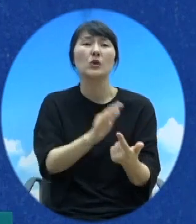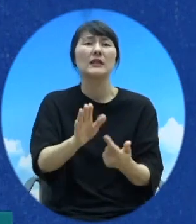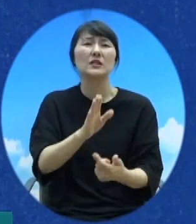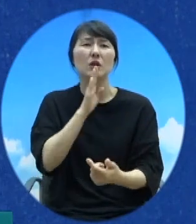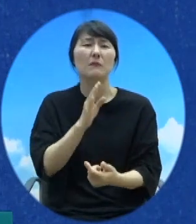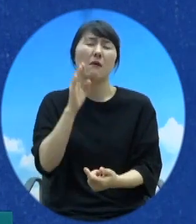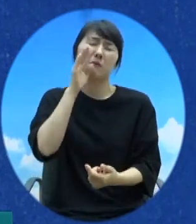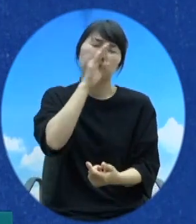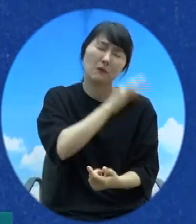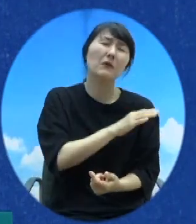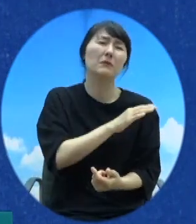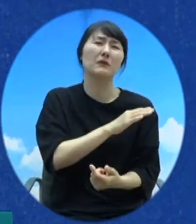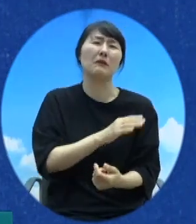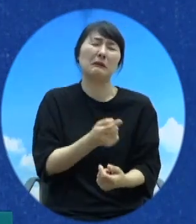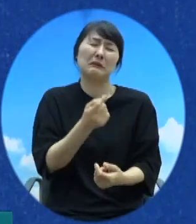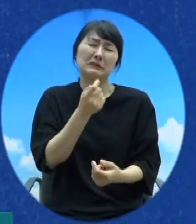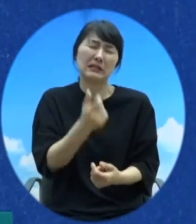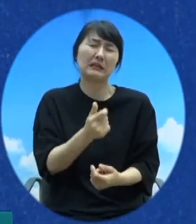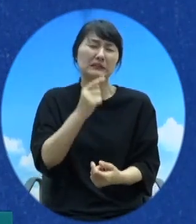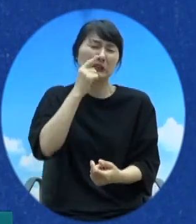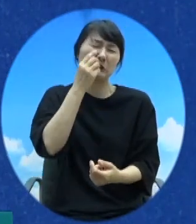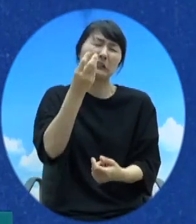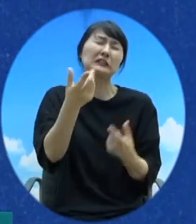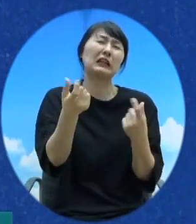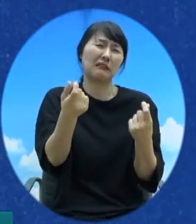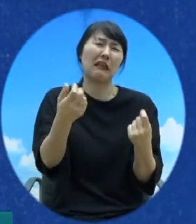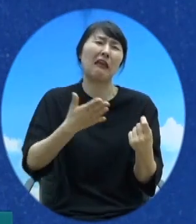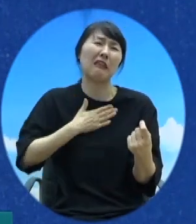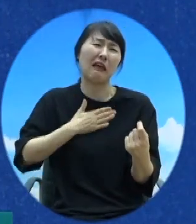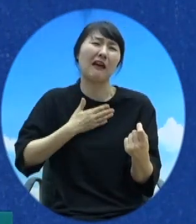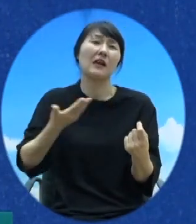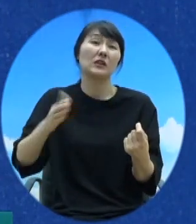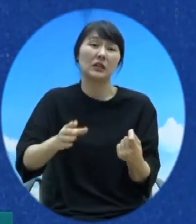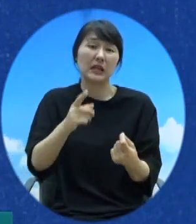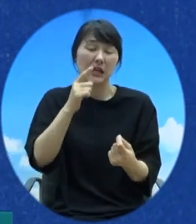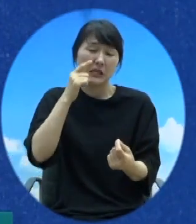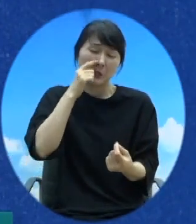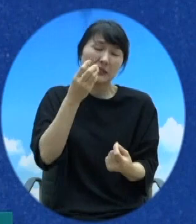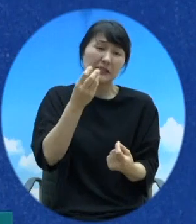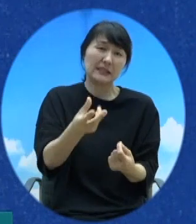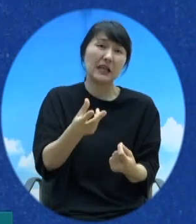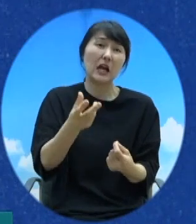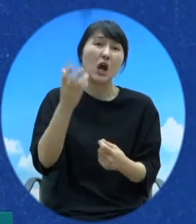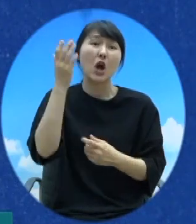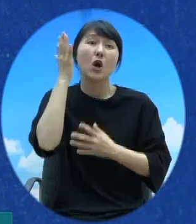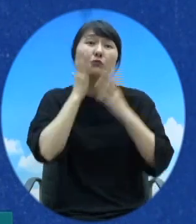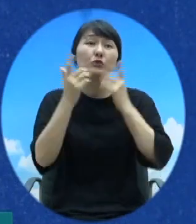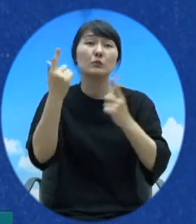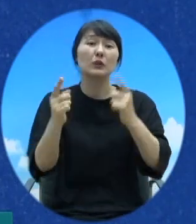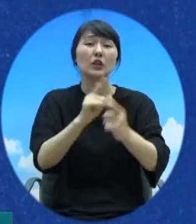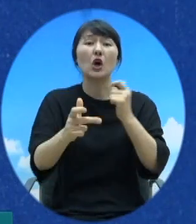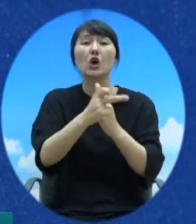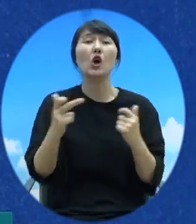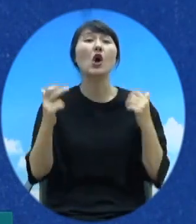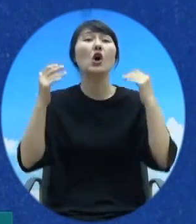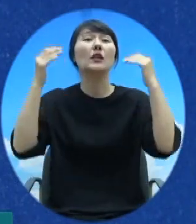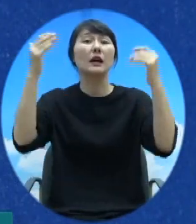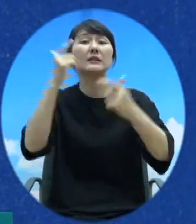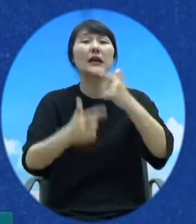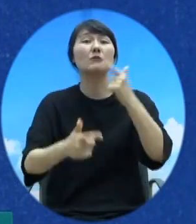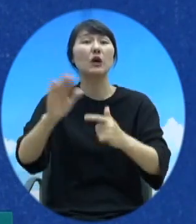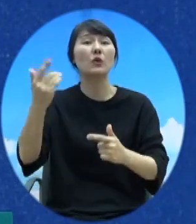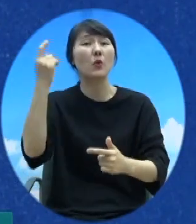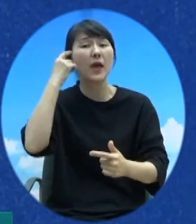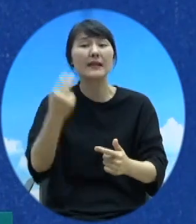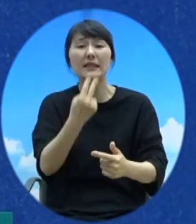참으로 보잘것없는 작은 겨자씨 같지만 그 겨자씨가 풀보다 커서 나무가 되는 것은 그 안에 생명이